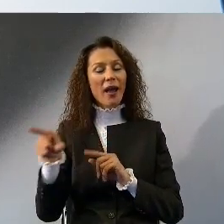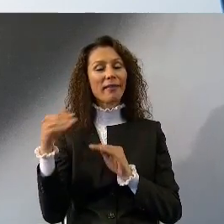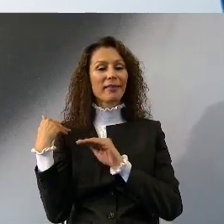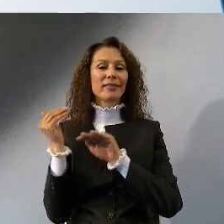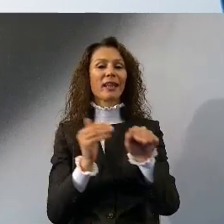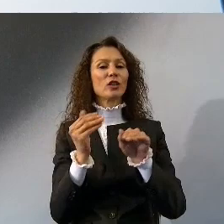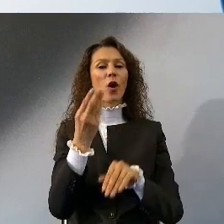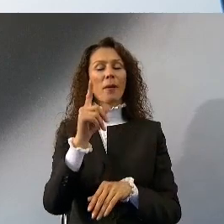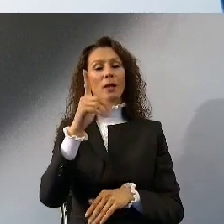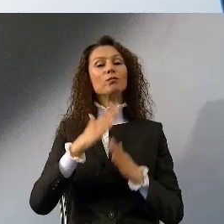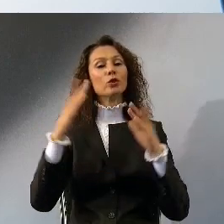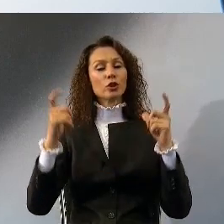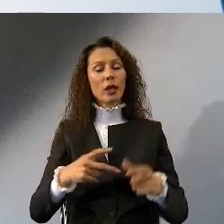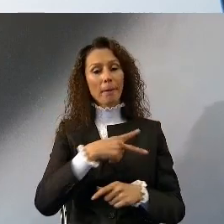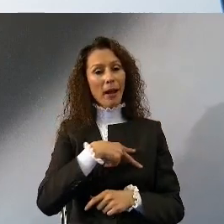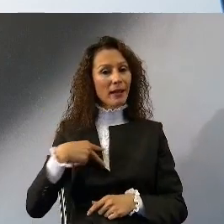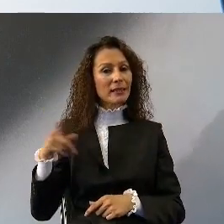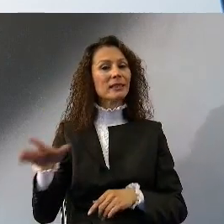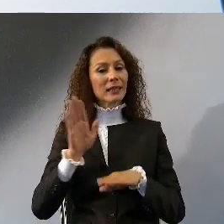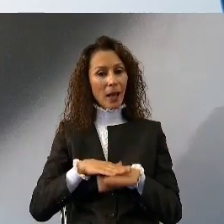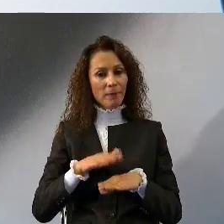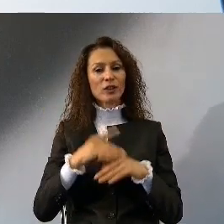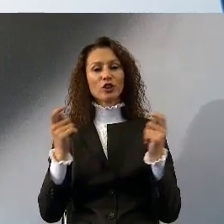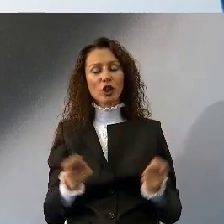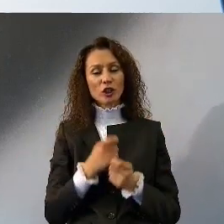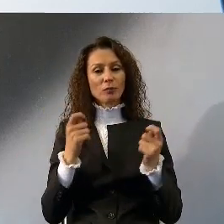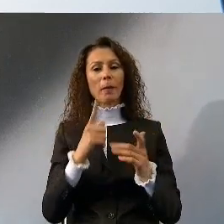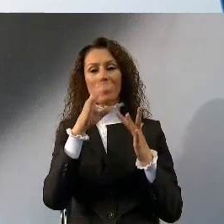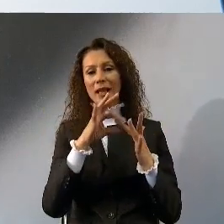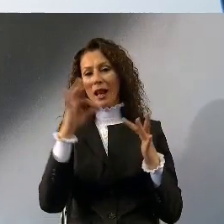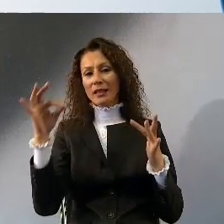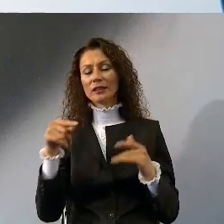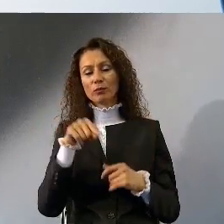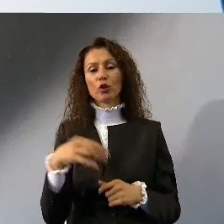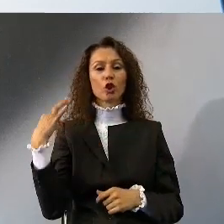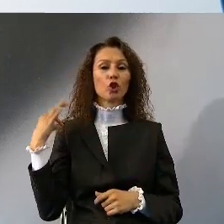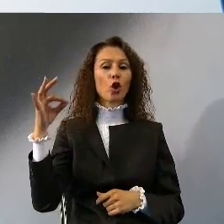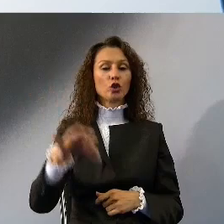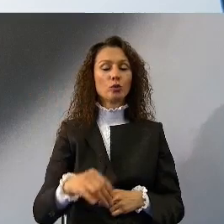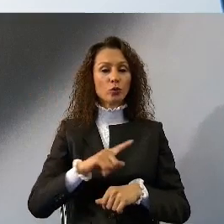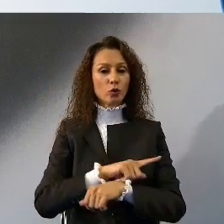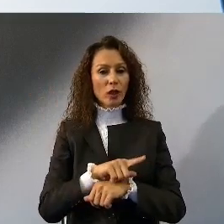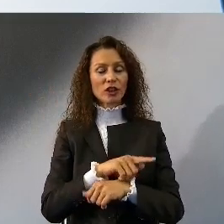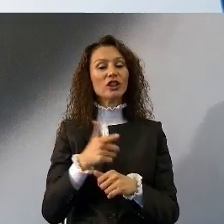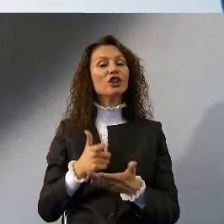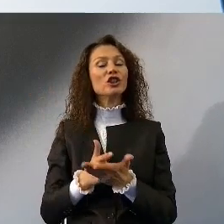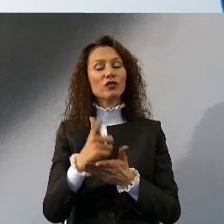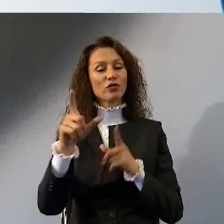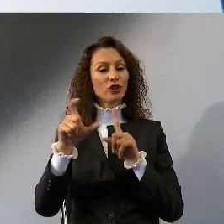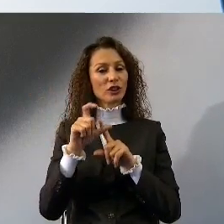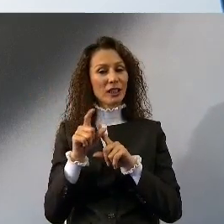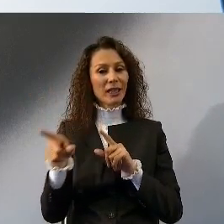gerekiyor. Büyükşehir Belediyesi'nin yaptığı çalışmalardan bir tanesi bu. Bu dönüşüm sürecinde çiftçinin yanında durmak.